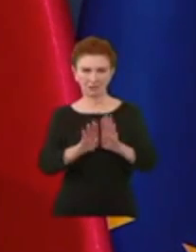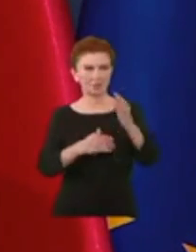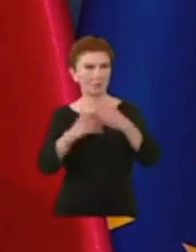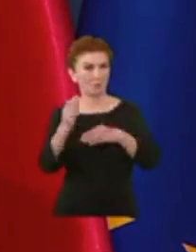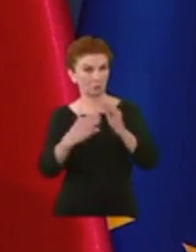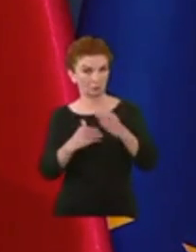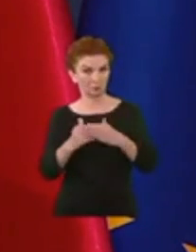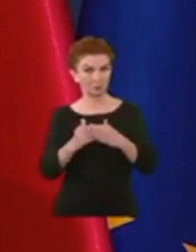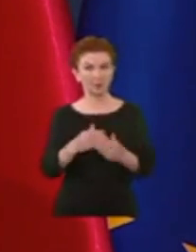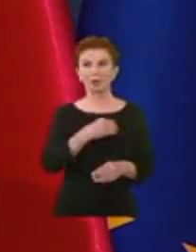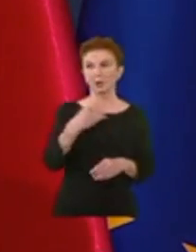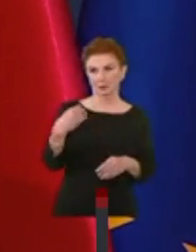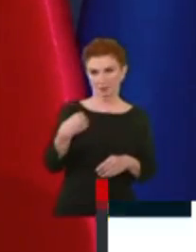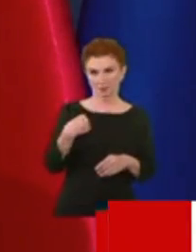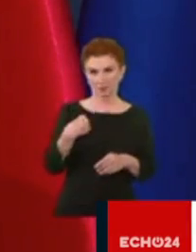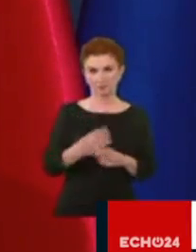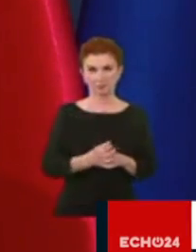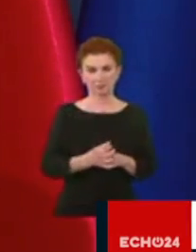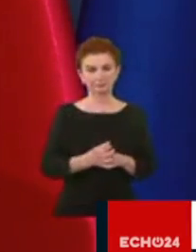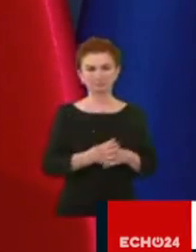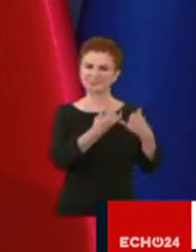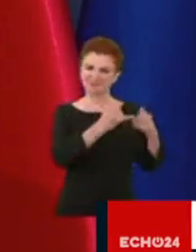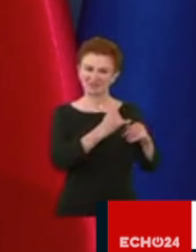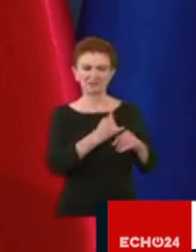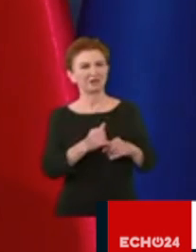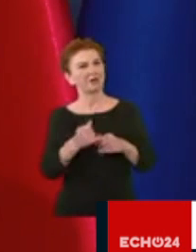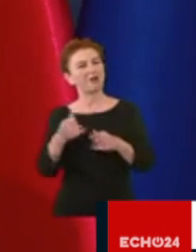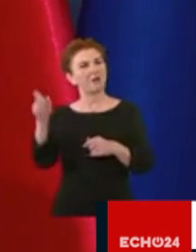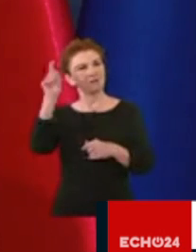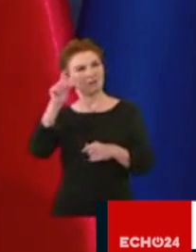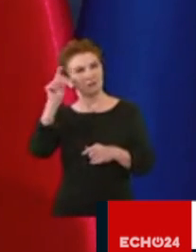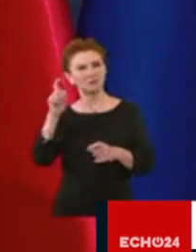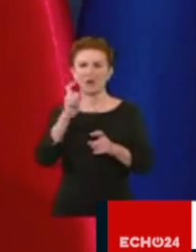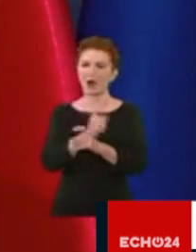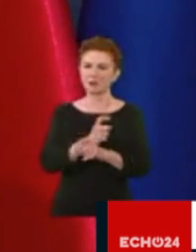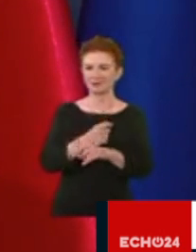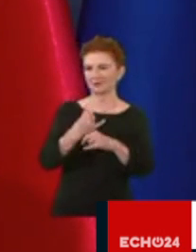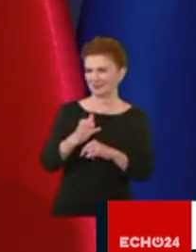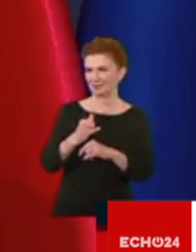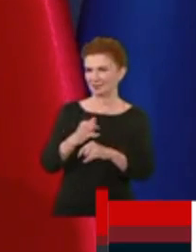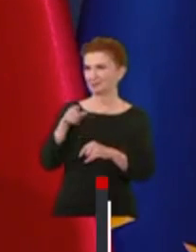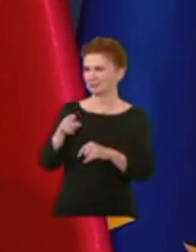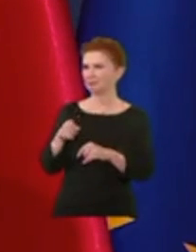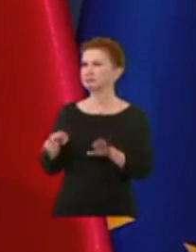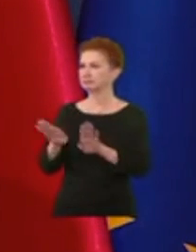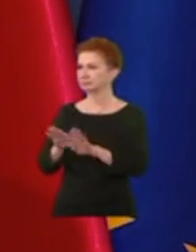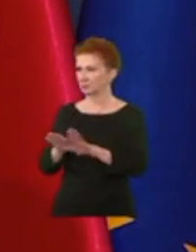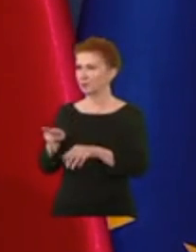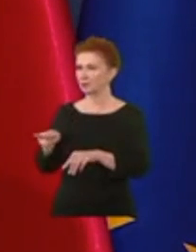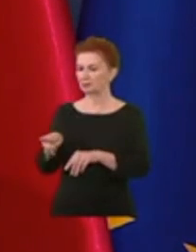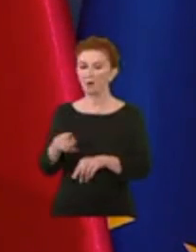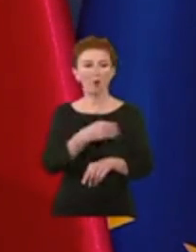W Polsce, w odróżnieniu od chociażby Niemiec, Austrii czy innych państw, nie zamrożono